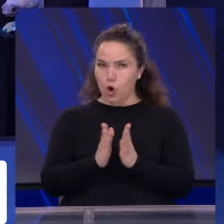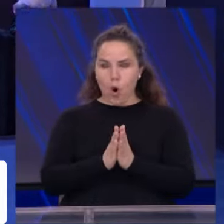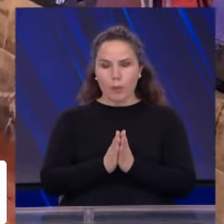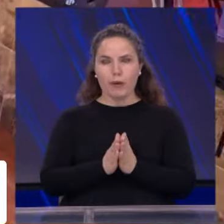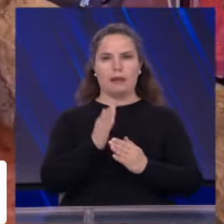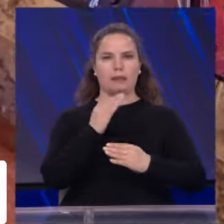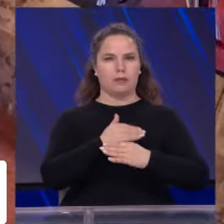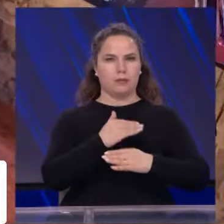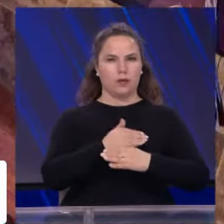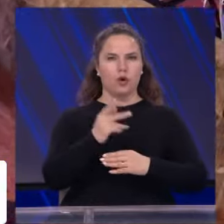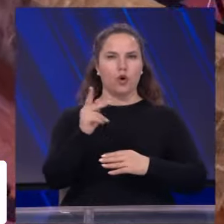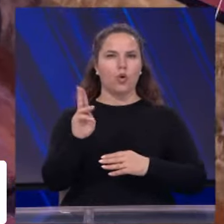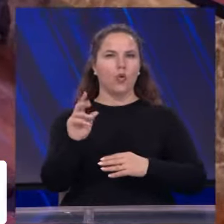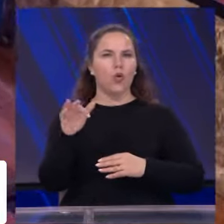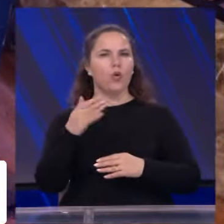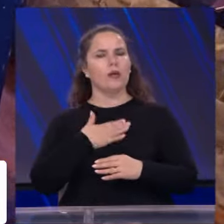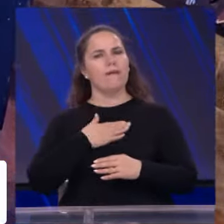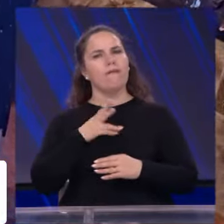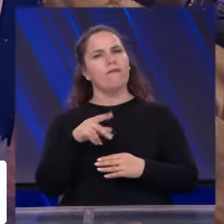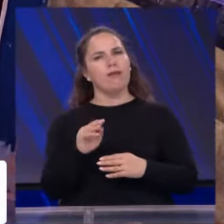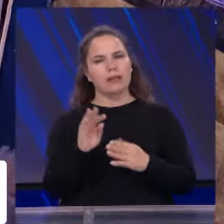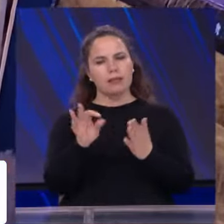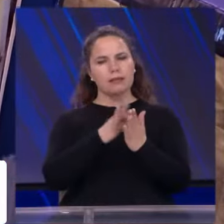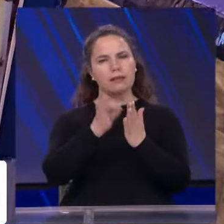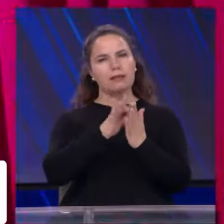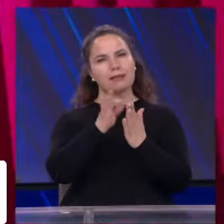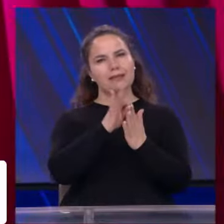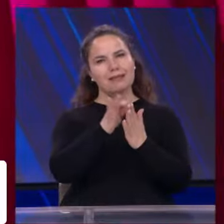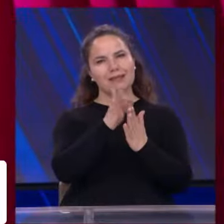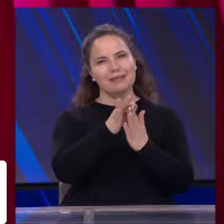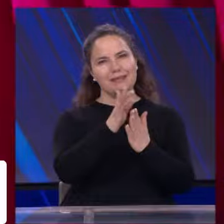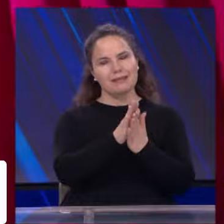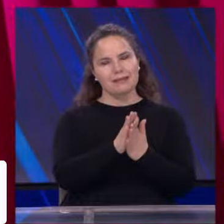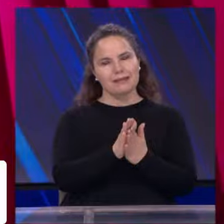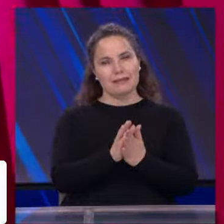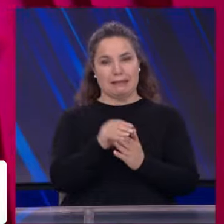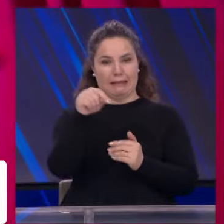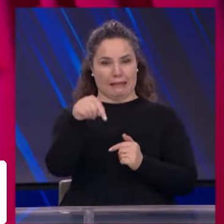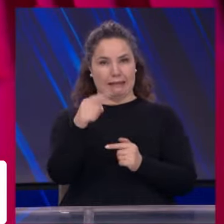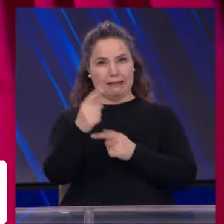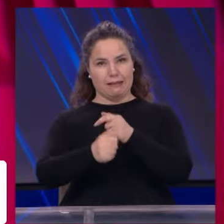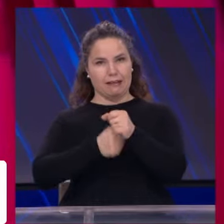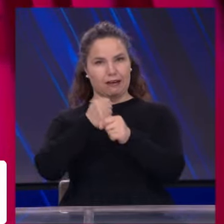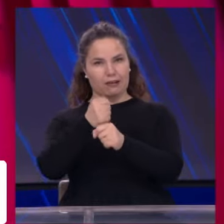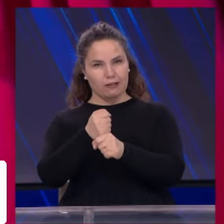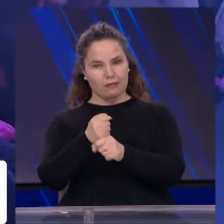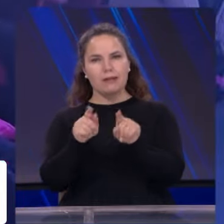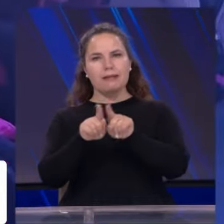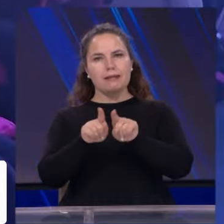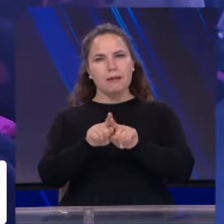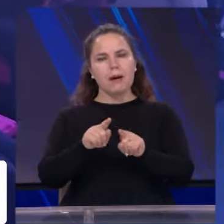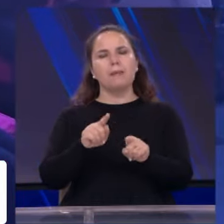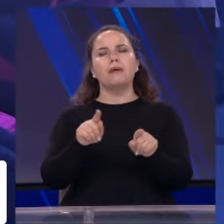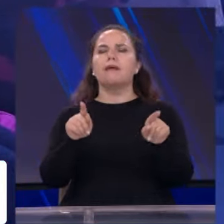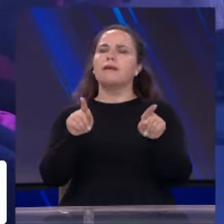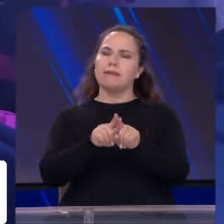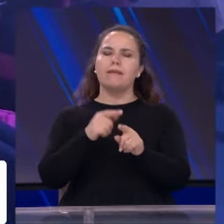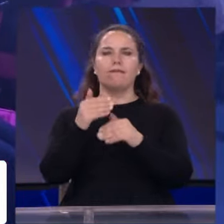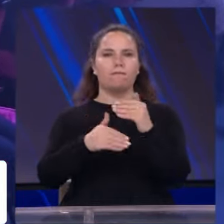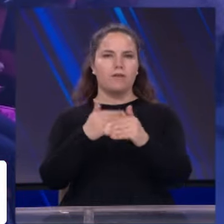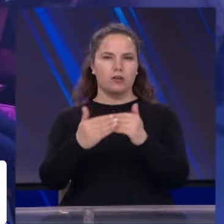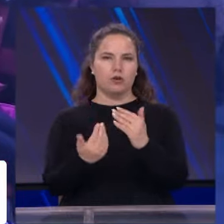me kukulla artizanale. Për këtë vit, me premierën Pa besi në pyllin e së mirës të regjizorit Dimitraj Shtasëllari ka nisur sezon